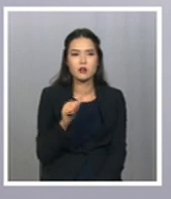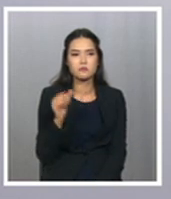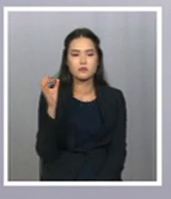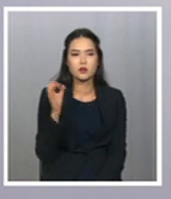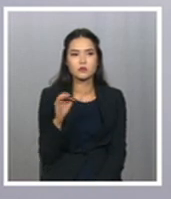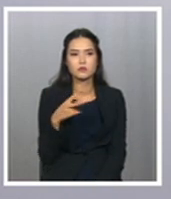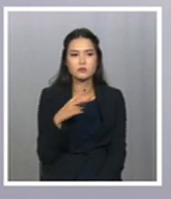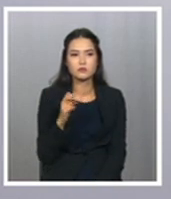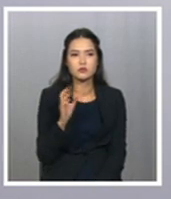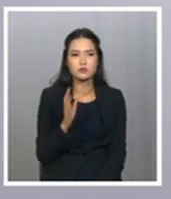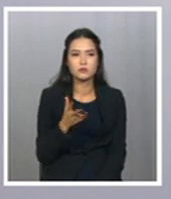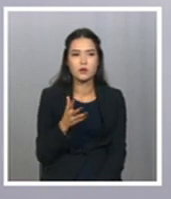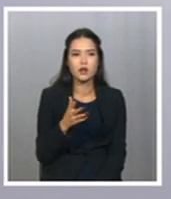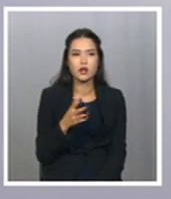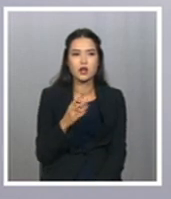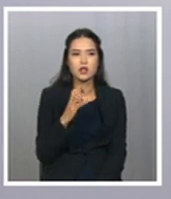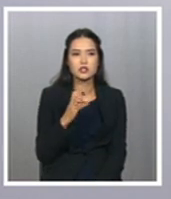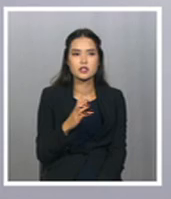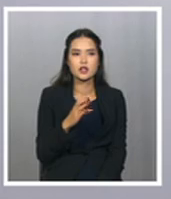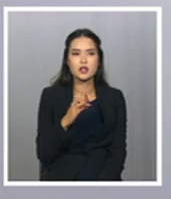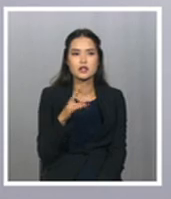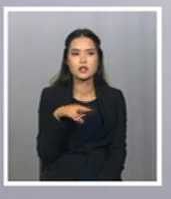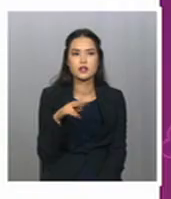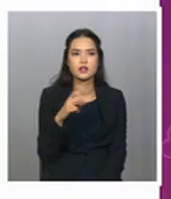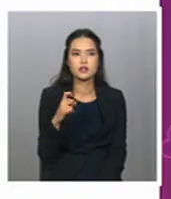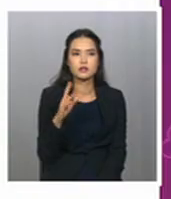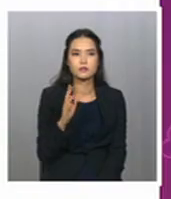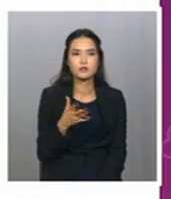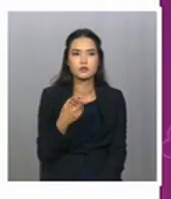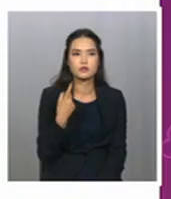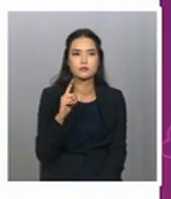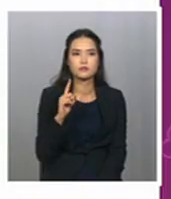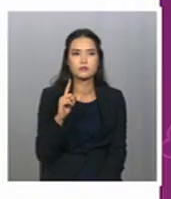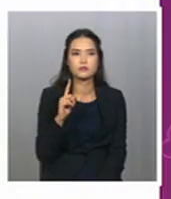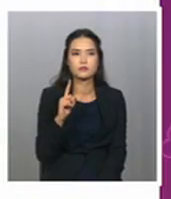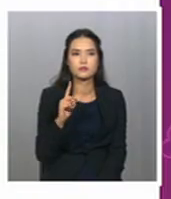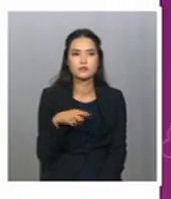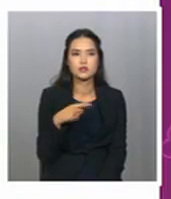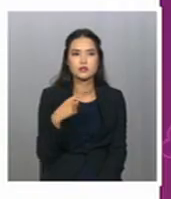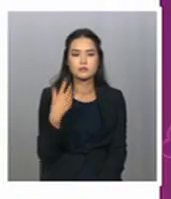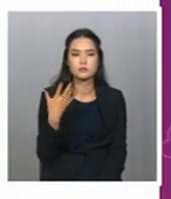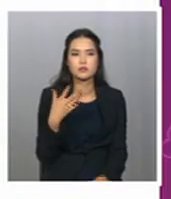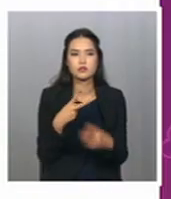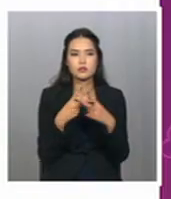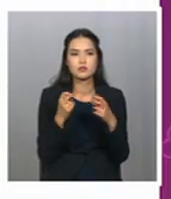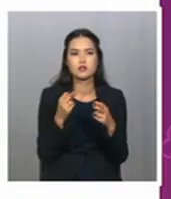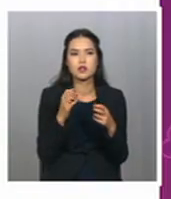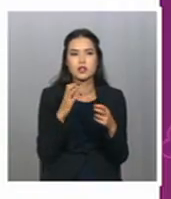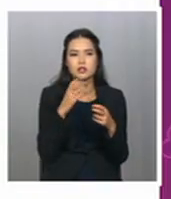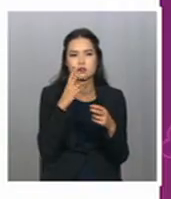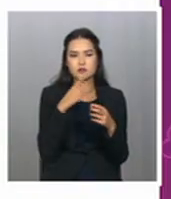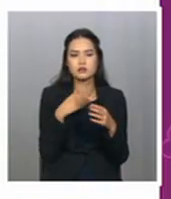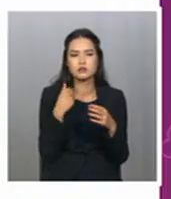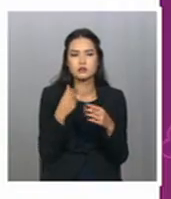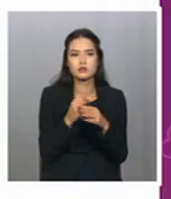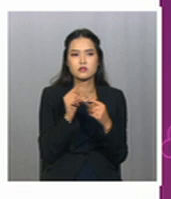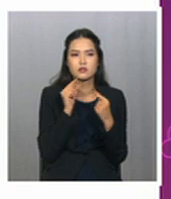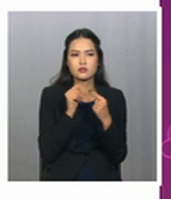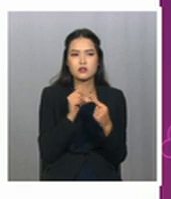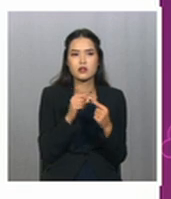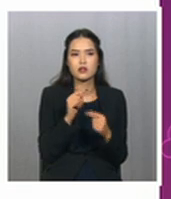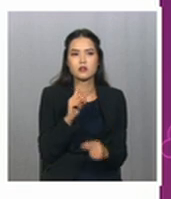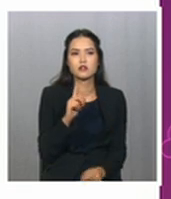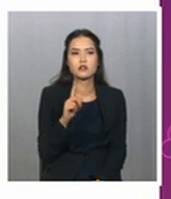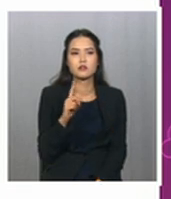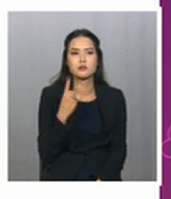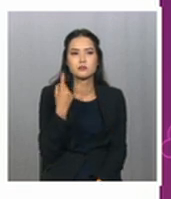С, С, Х бұрышы 30 градусқа тең. Ал бұл бұрышқа қарсы жатқан Д, С, Х катеті 1-дің жартысына